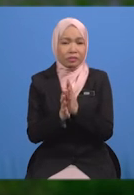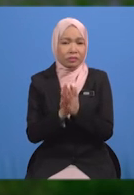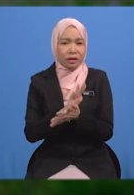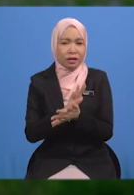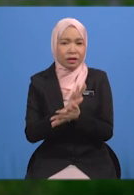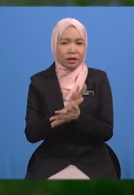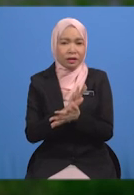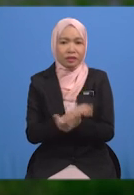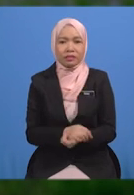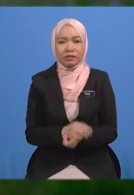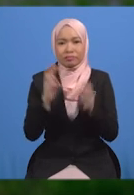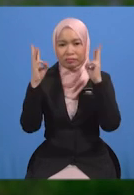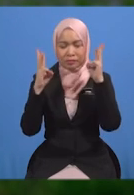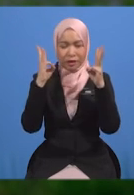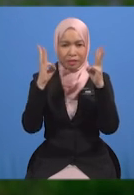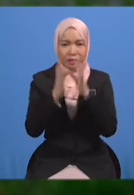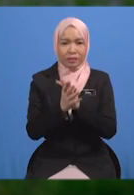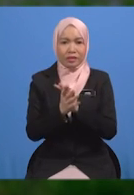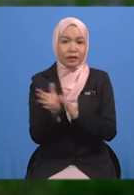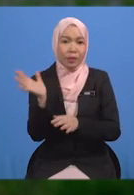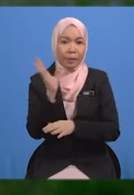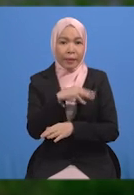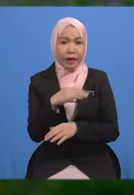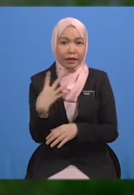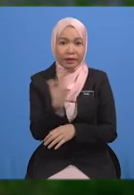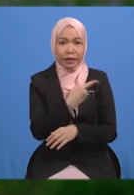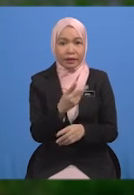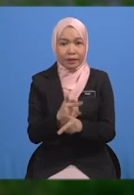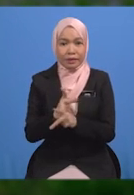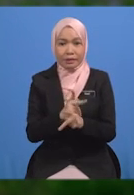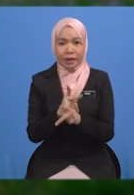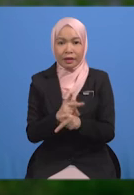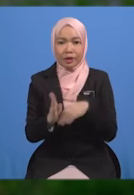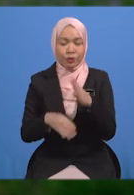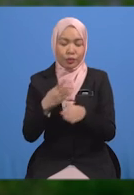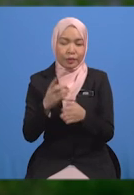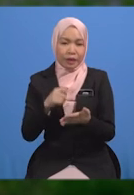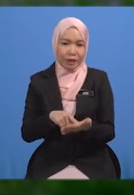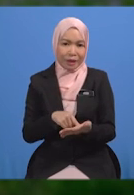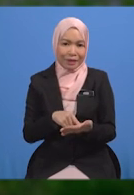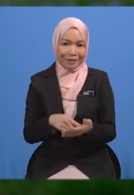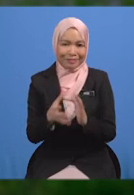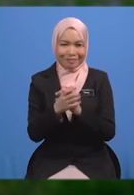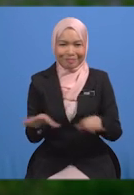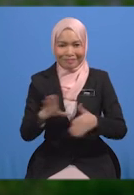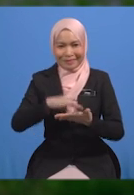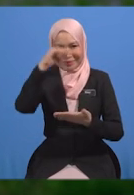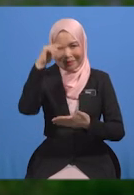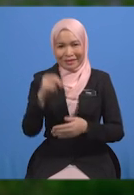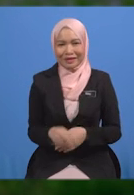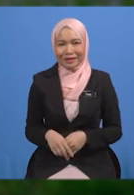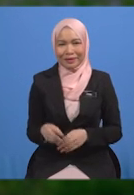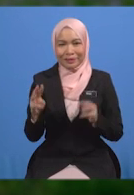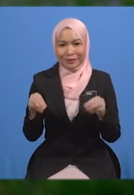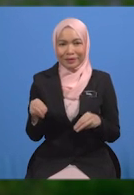ini kerana alam ini tidak ternilai. Selamat belajar,